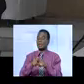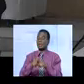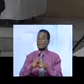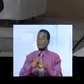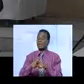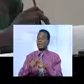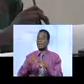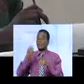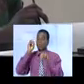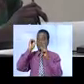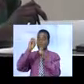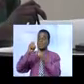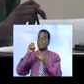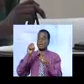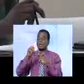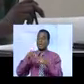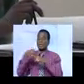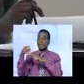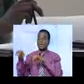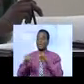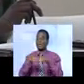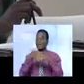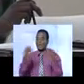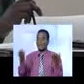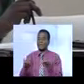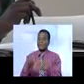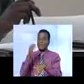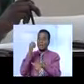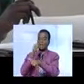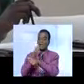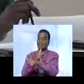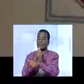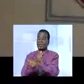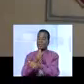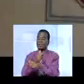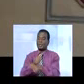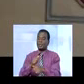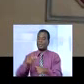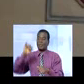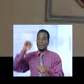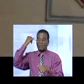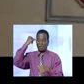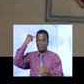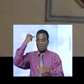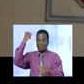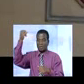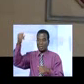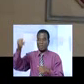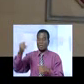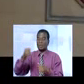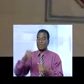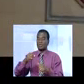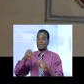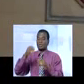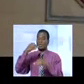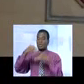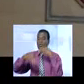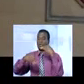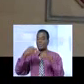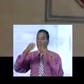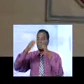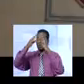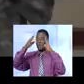militaire qui s'est tenu au camp Galieni au plateau. Une initiative du tribunal militaire d'Abidjan